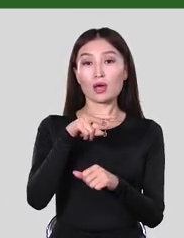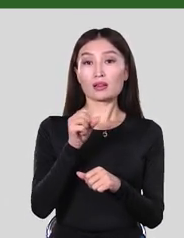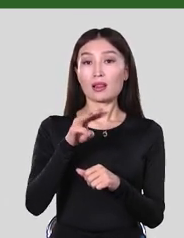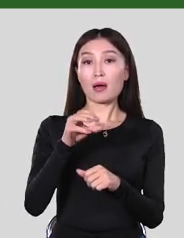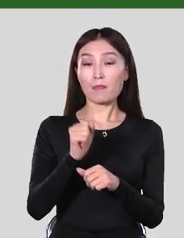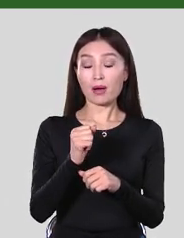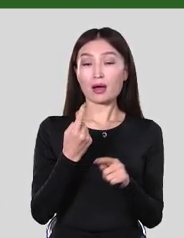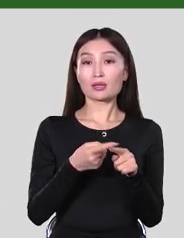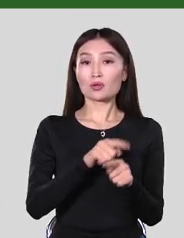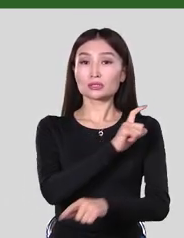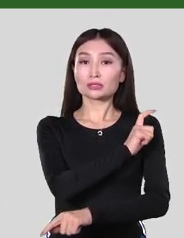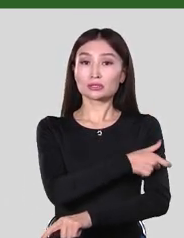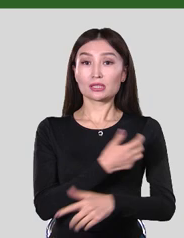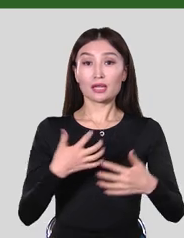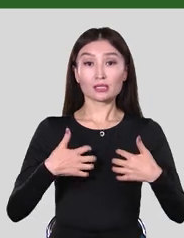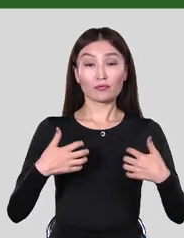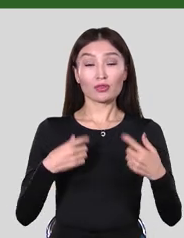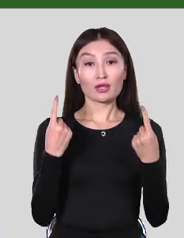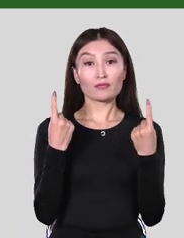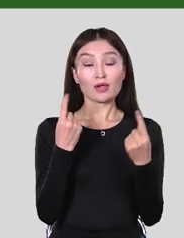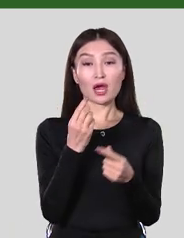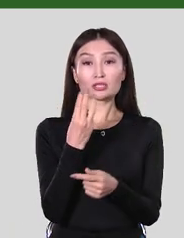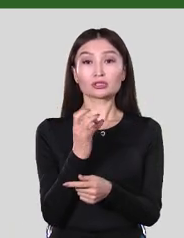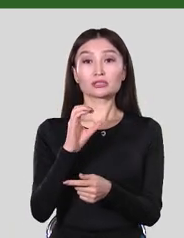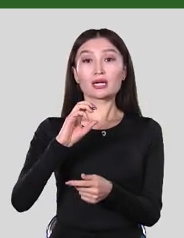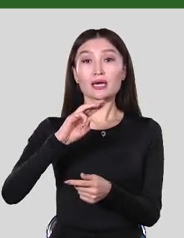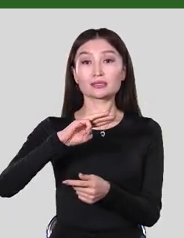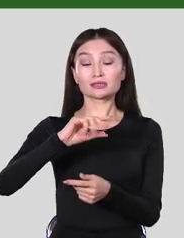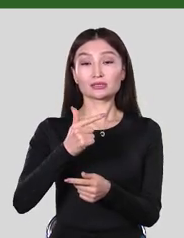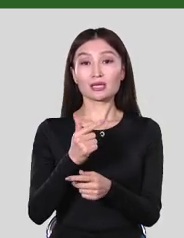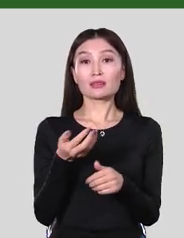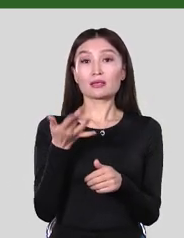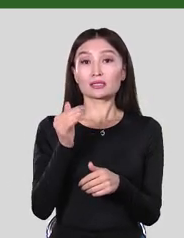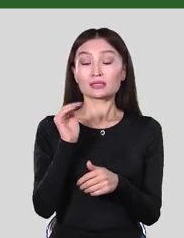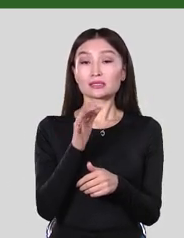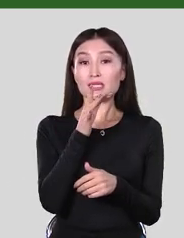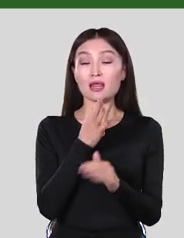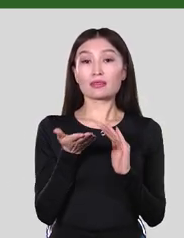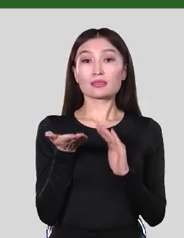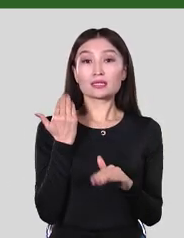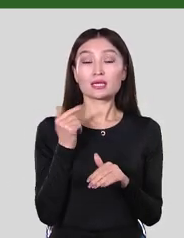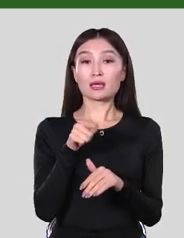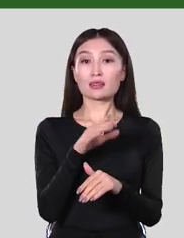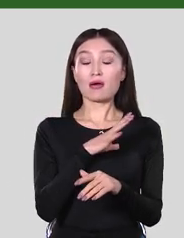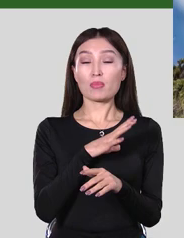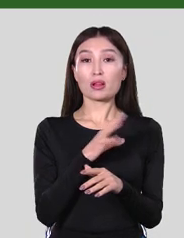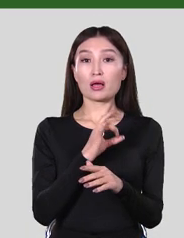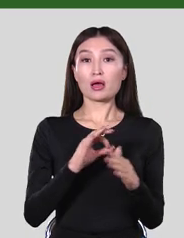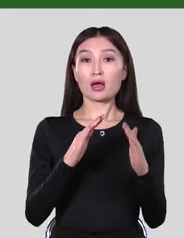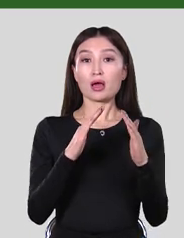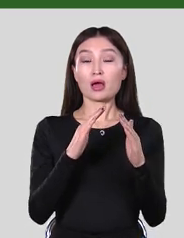– сильное выносливое животное с великолепной шерстью. Несколько тысяч лет назад она была